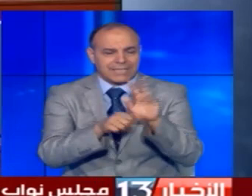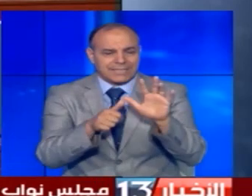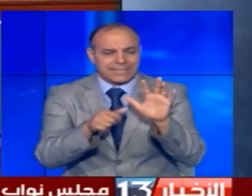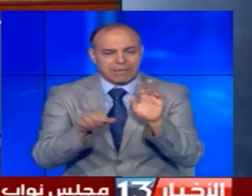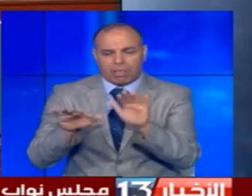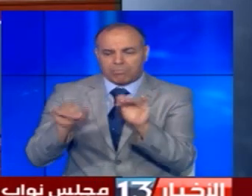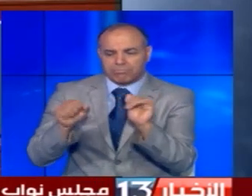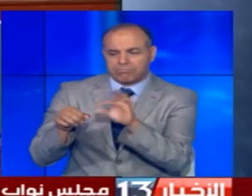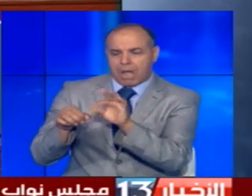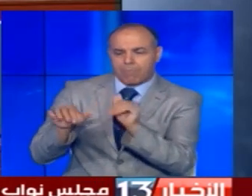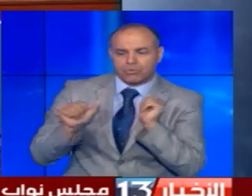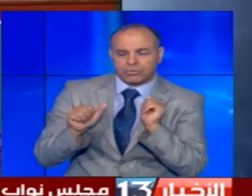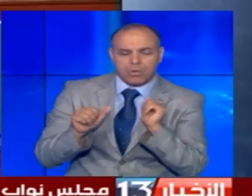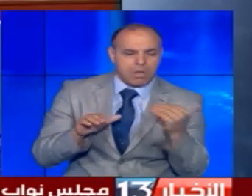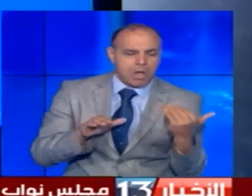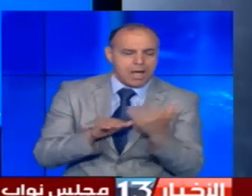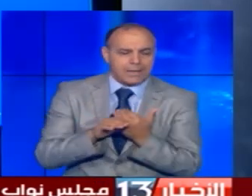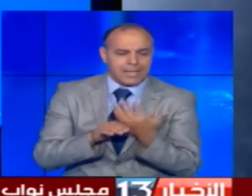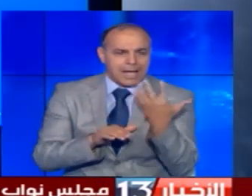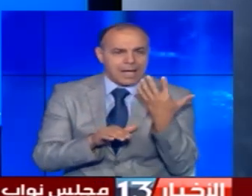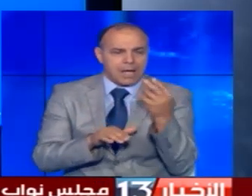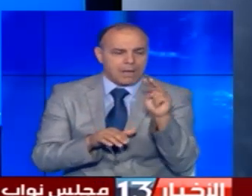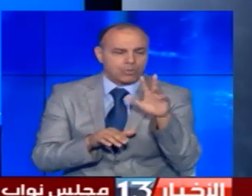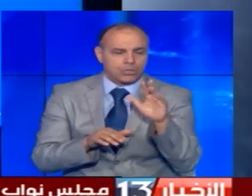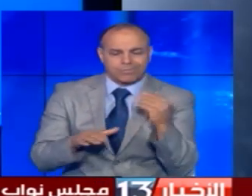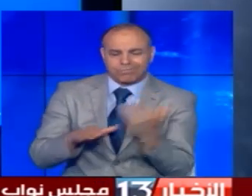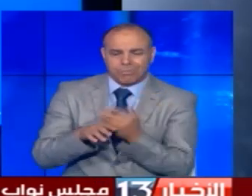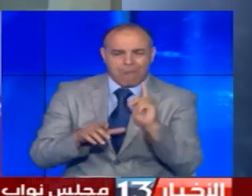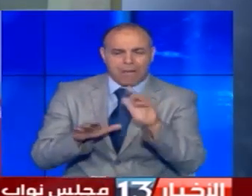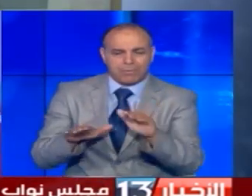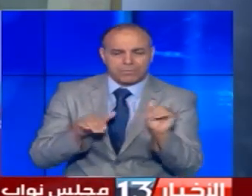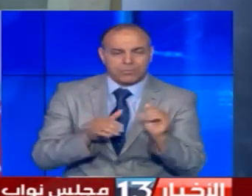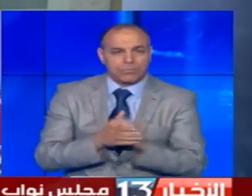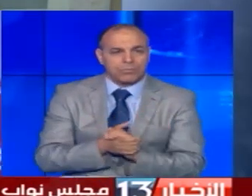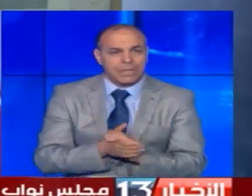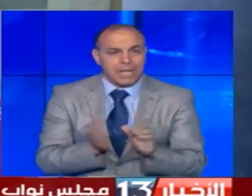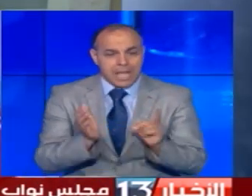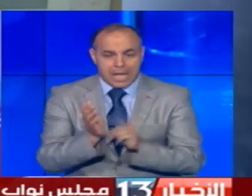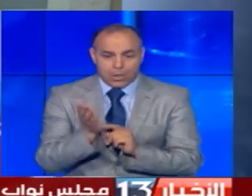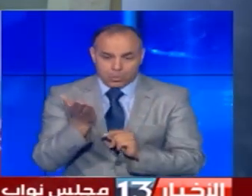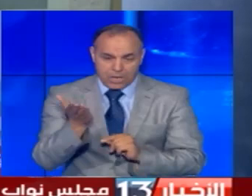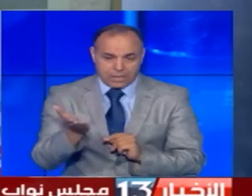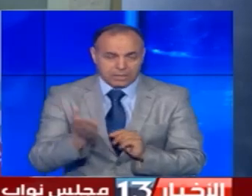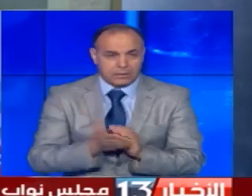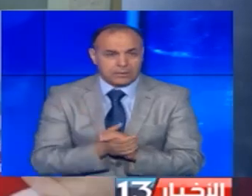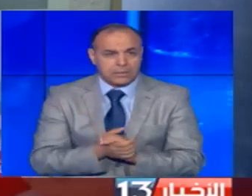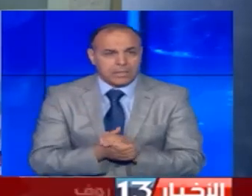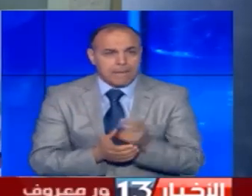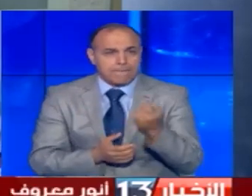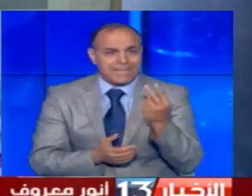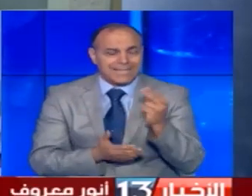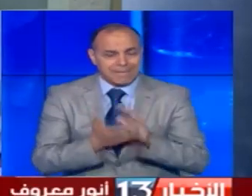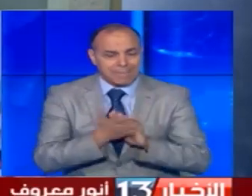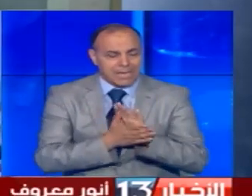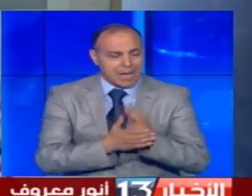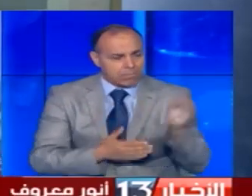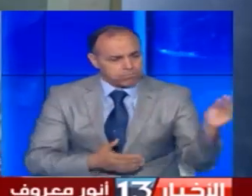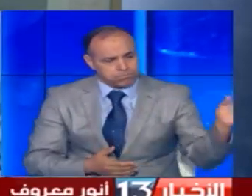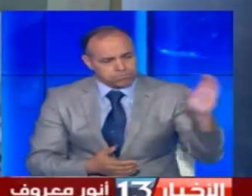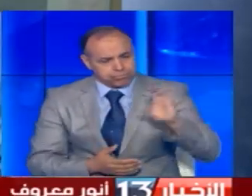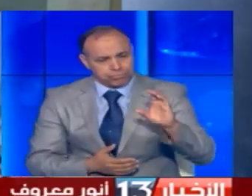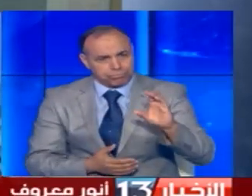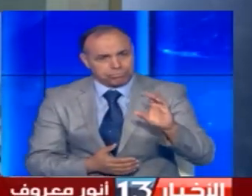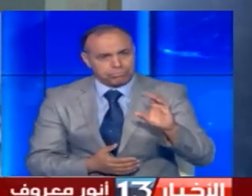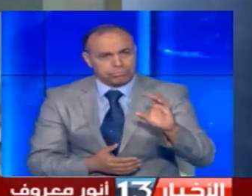اخرون المعترضه خمسه وعشرون بالقانون هذا يا اما متن مليار اخرى ستضاف الى مائتي